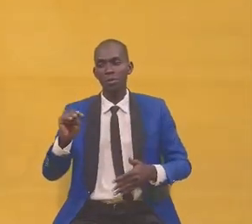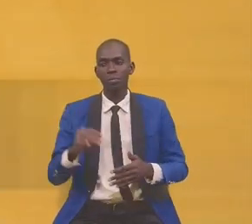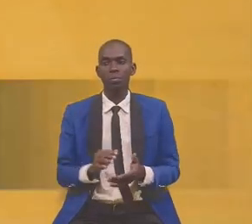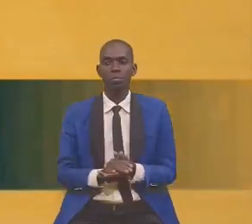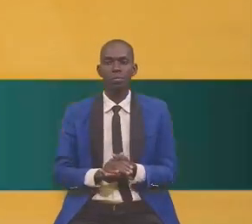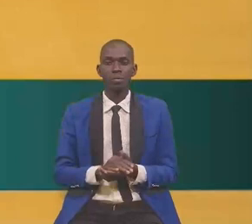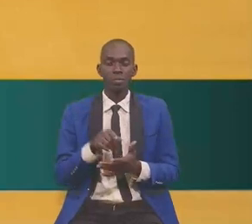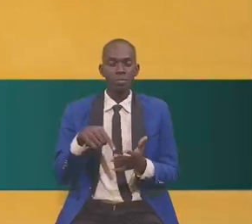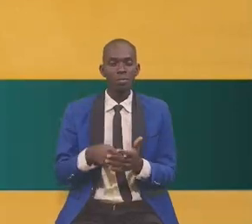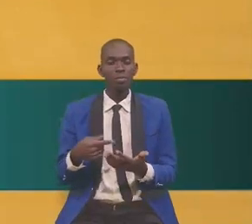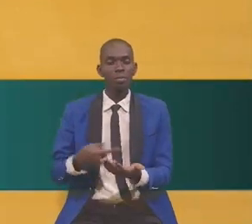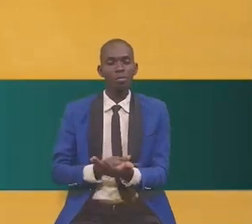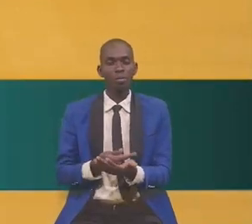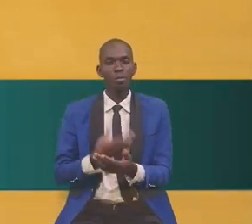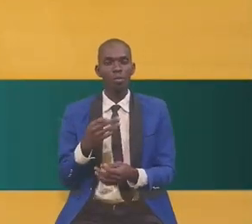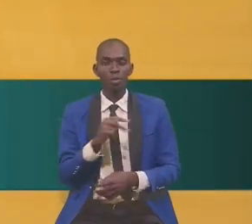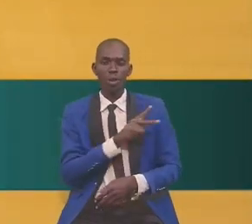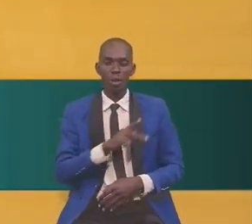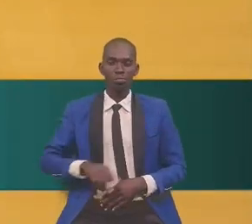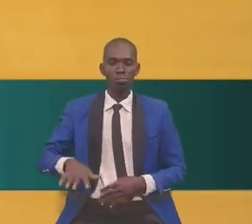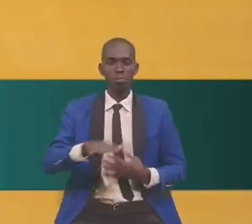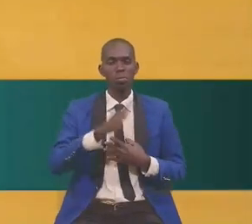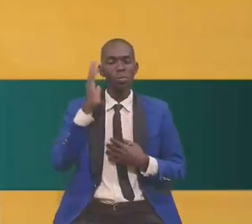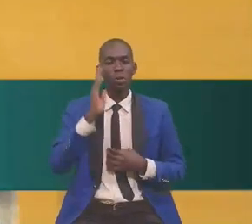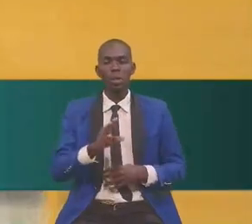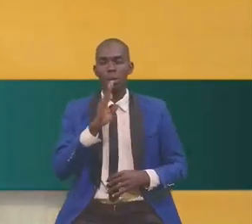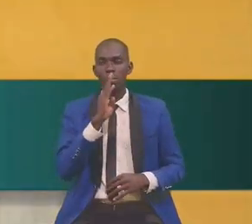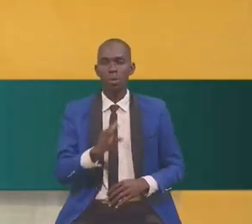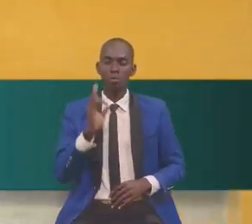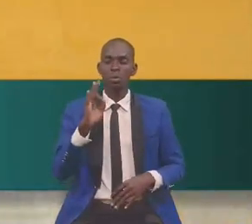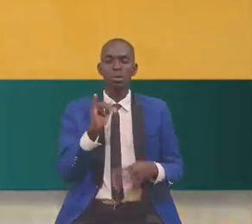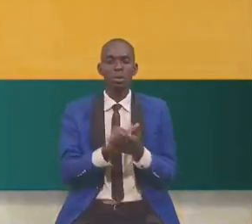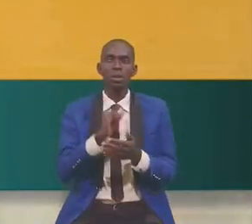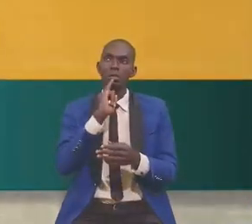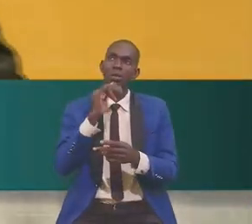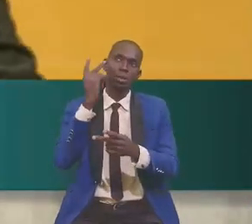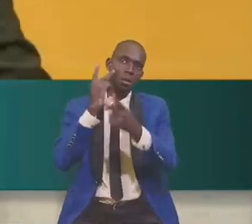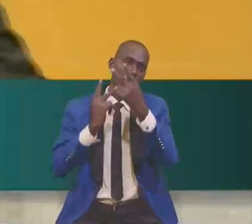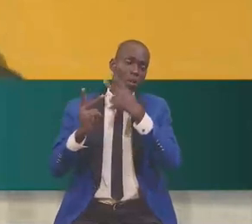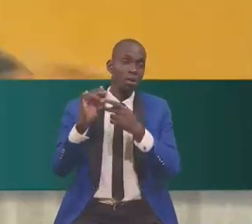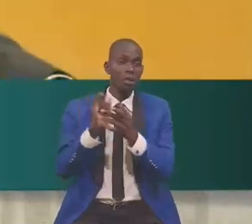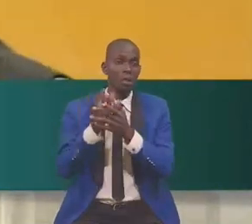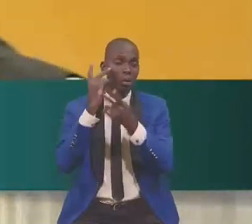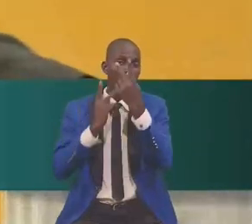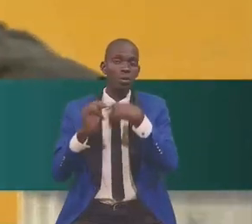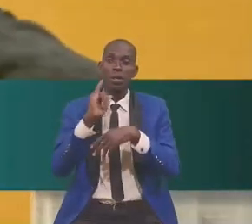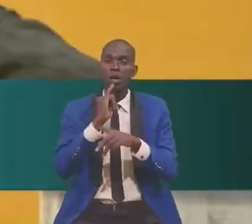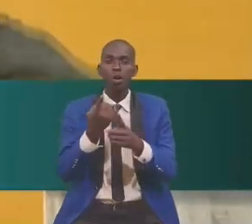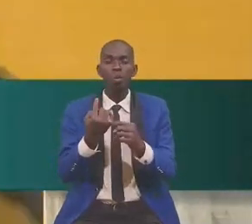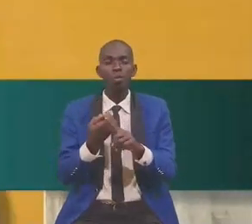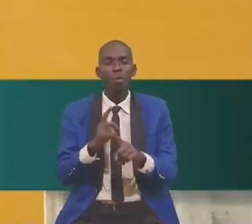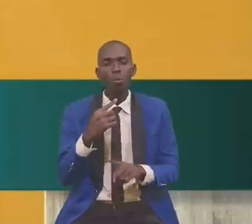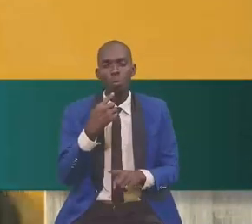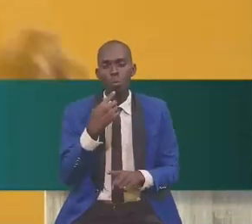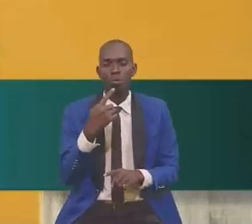nouvelle du royaume sera prêchée. Ça, c'est la prophétie. Et la prophétie vient du Seigneur Jésus-Christ. Et si